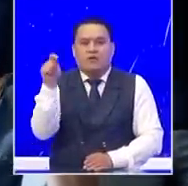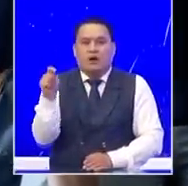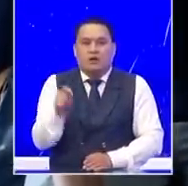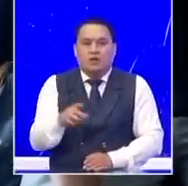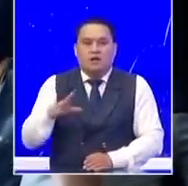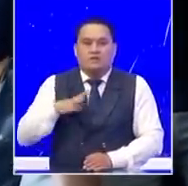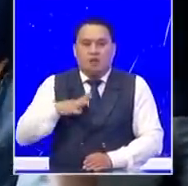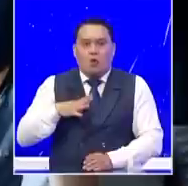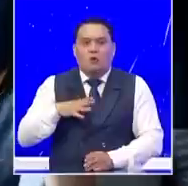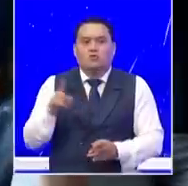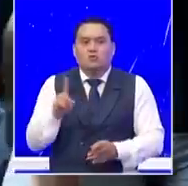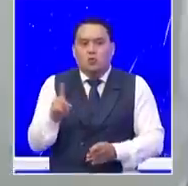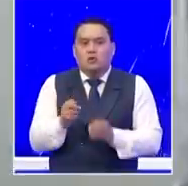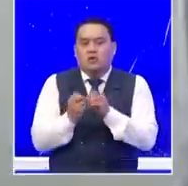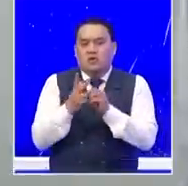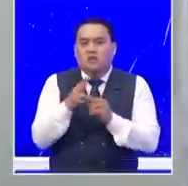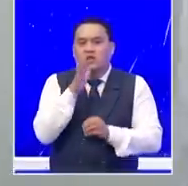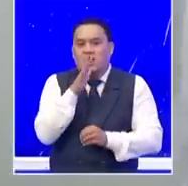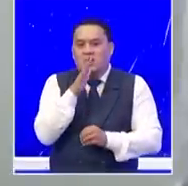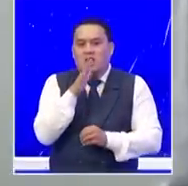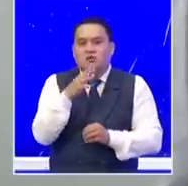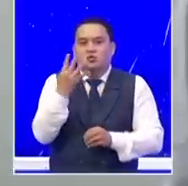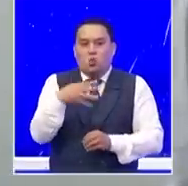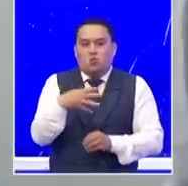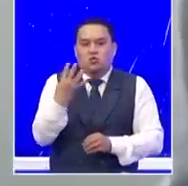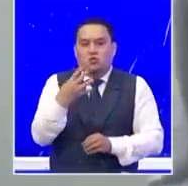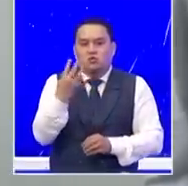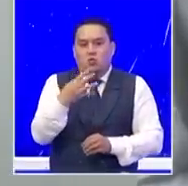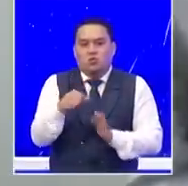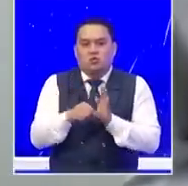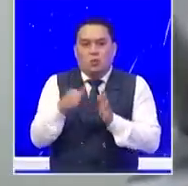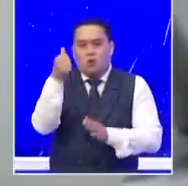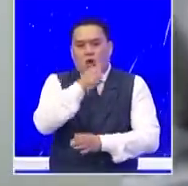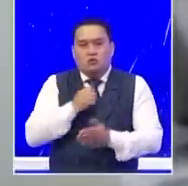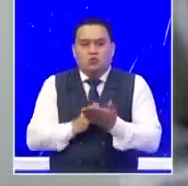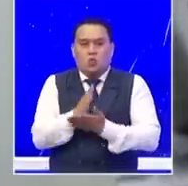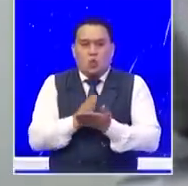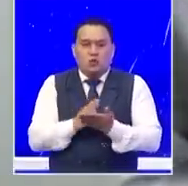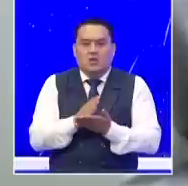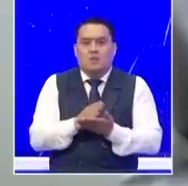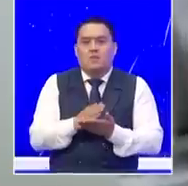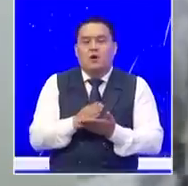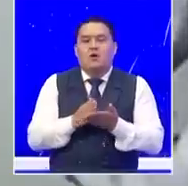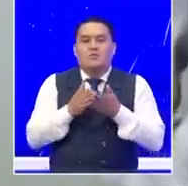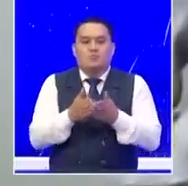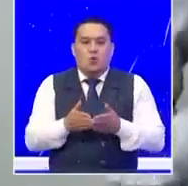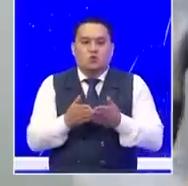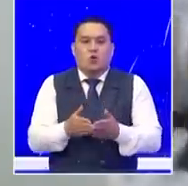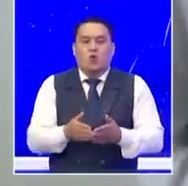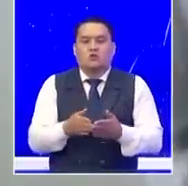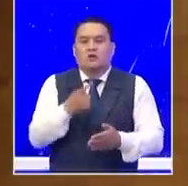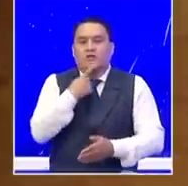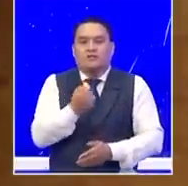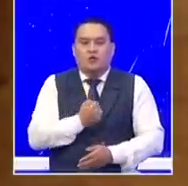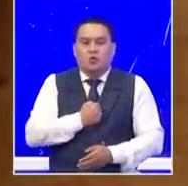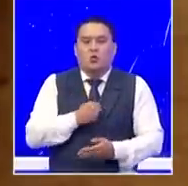Война застала его в возрасте 13 лет. В 1944-46 годах служил на Севастопольском морском флоте. В